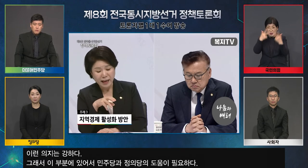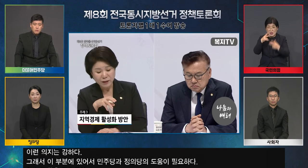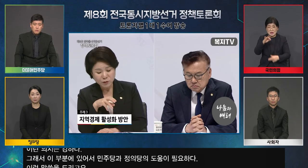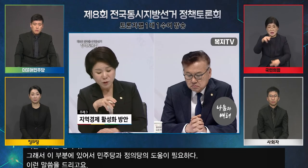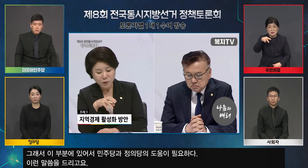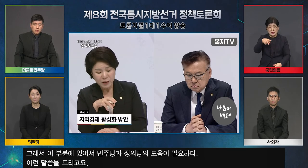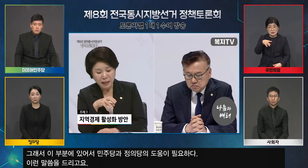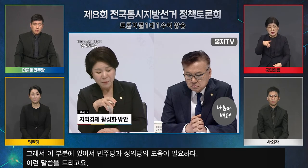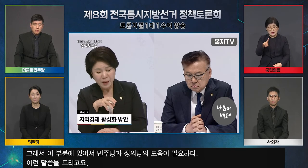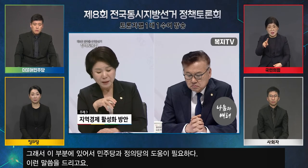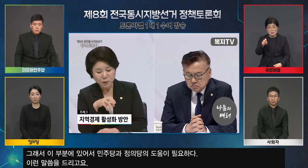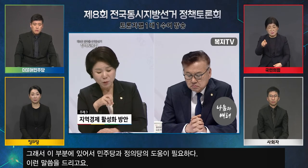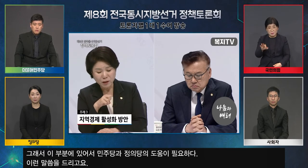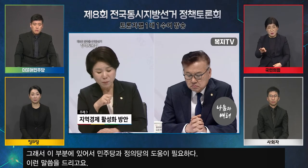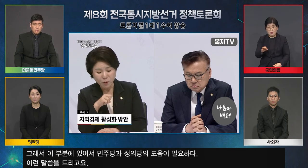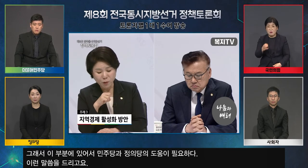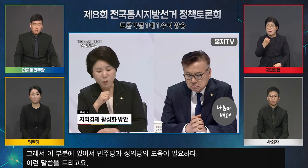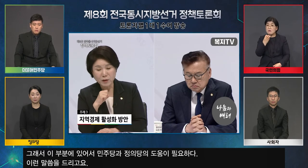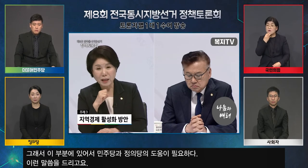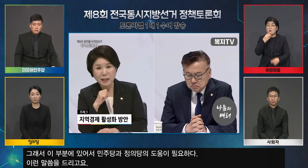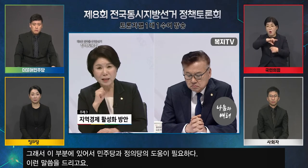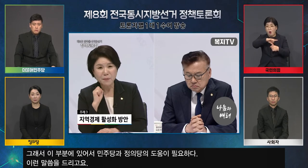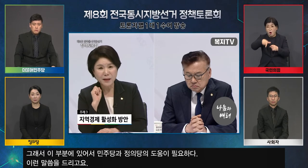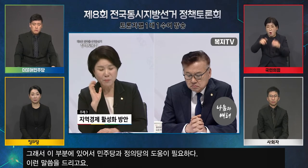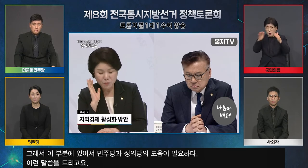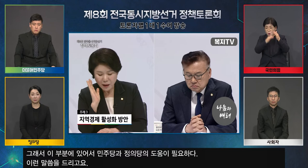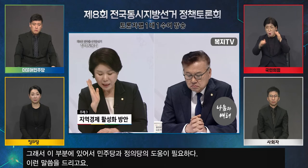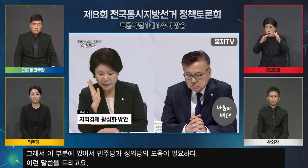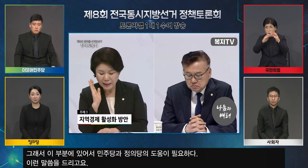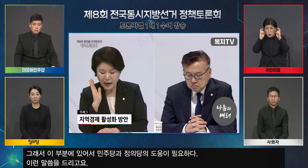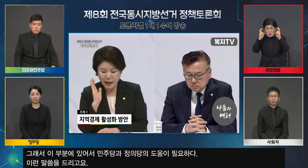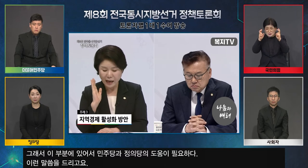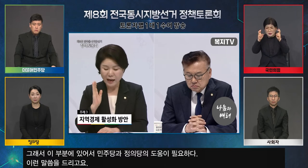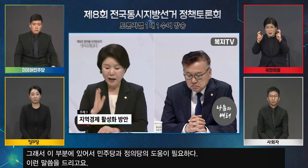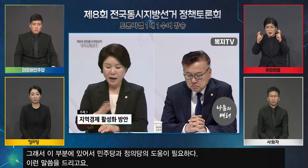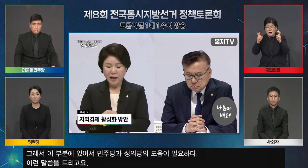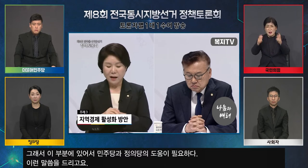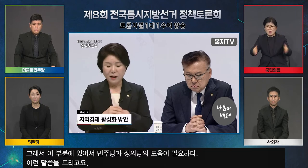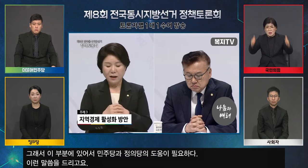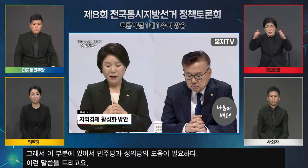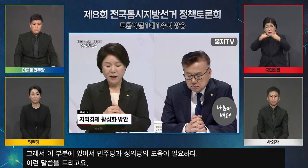시절에 수도권에 남아있는 공기업 공공기관 200개 뿐만 아니라